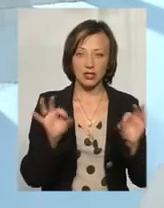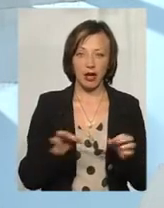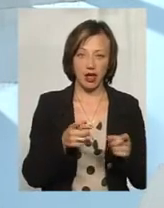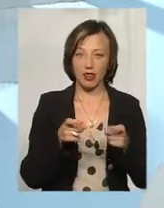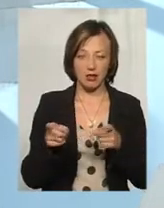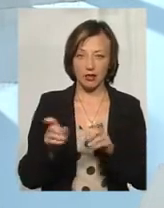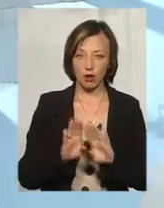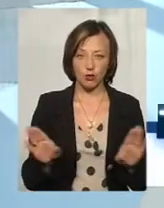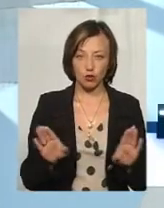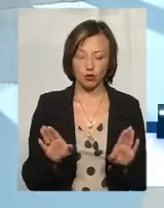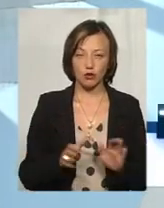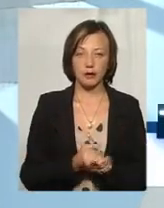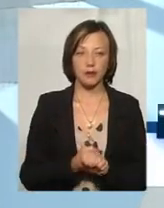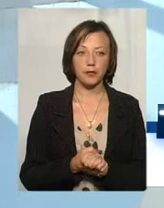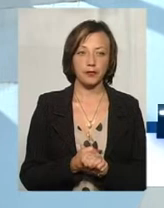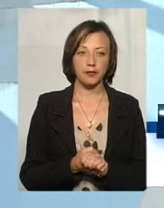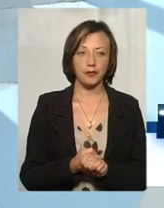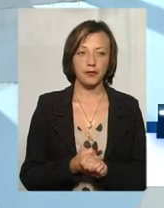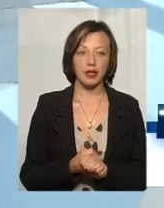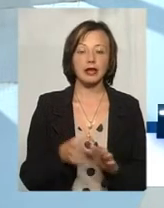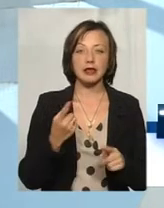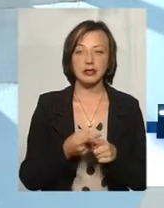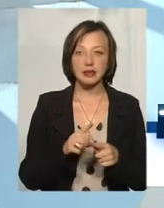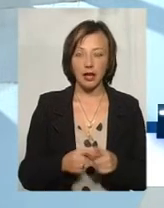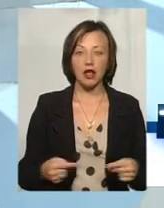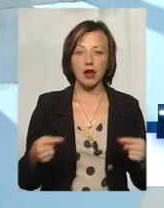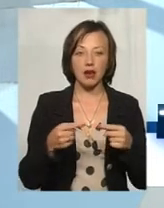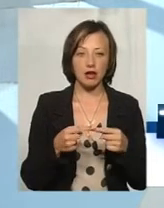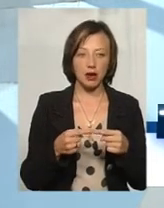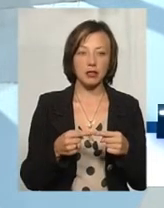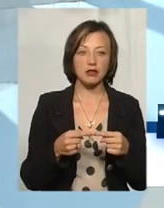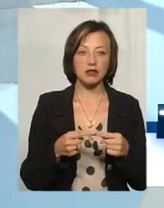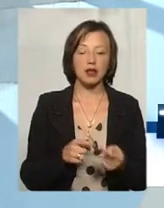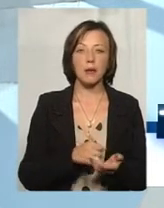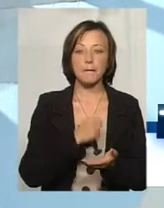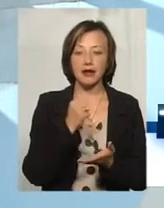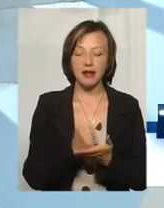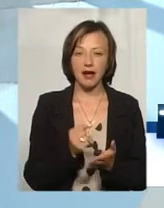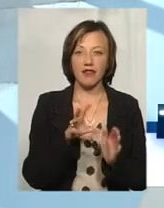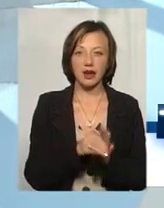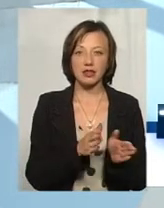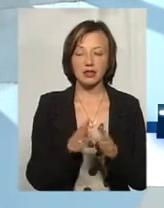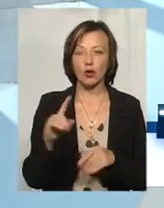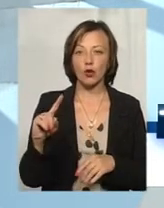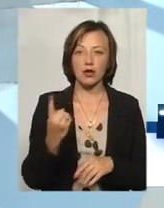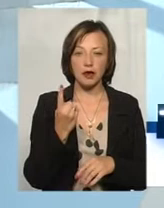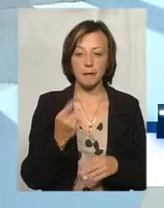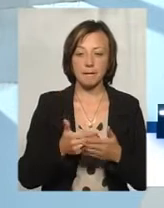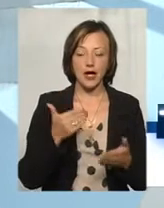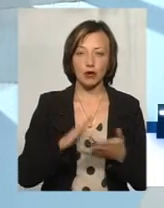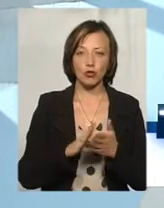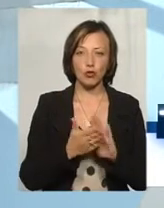залучено. Це якраз прийняття і введення цієї системи є однією з